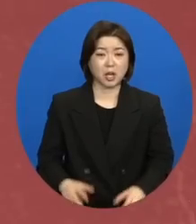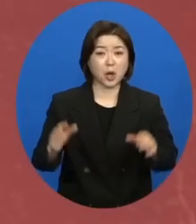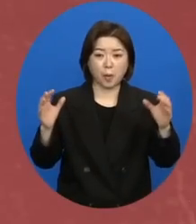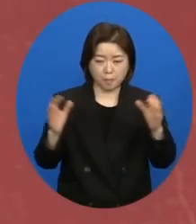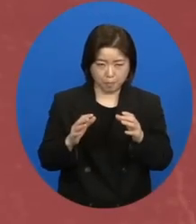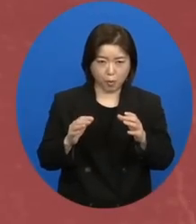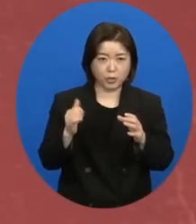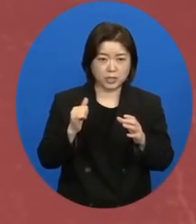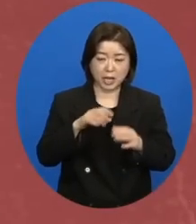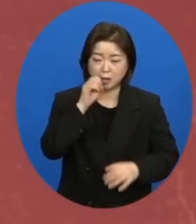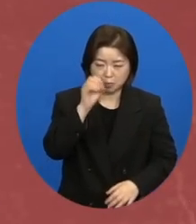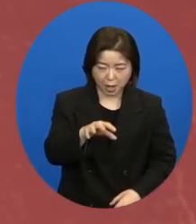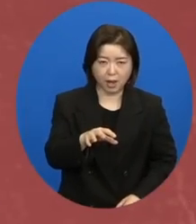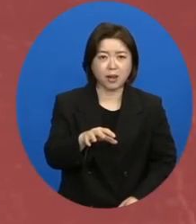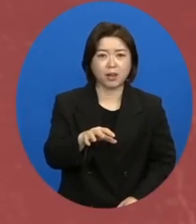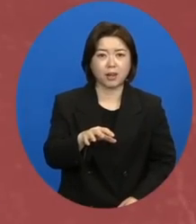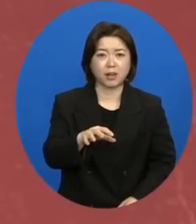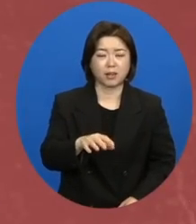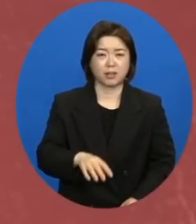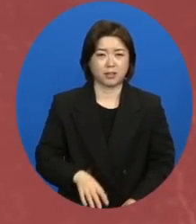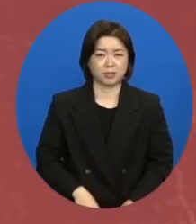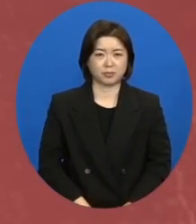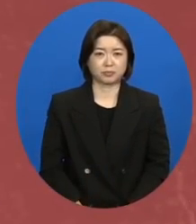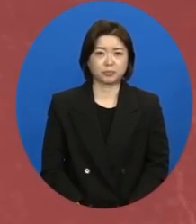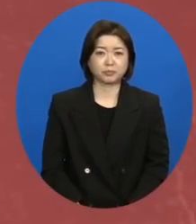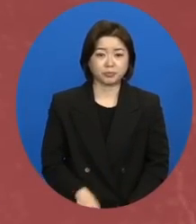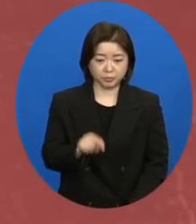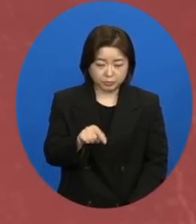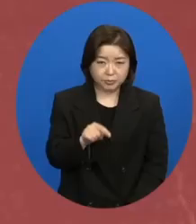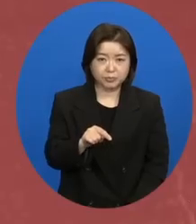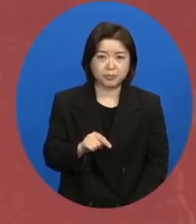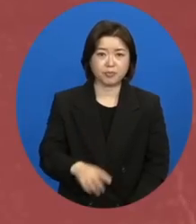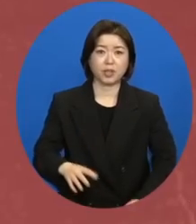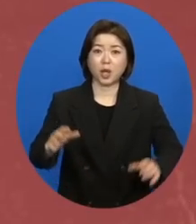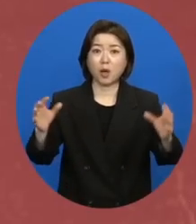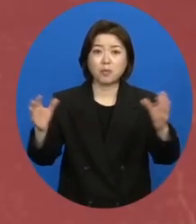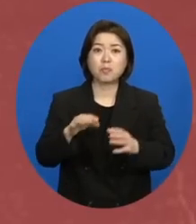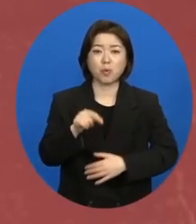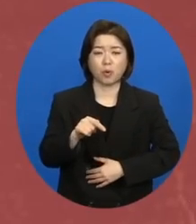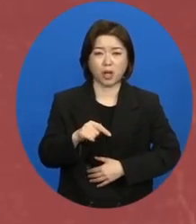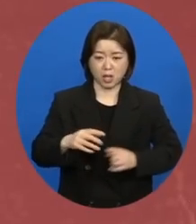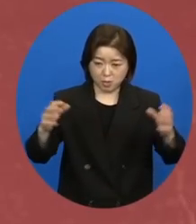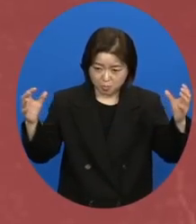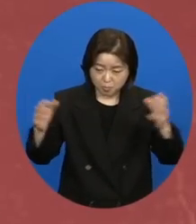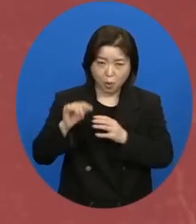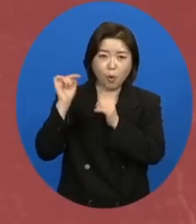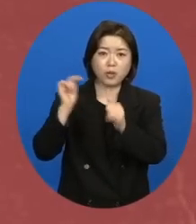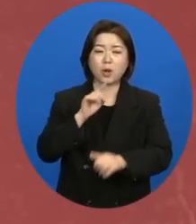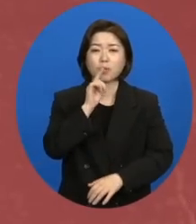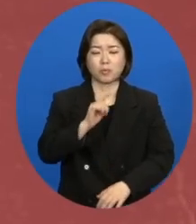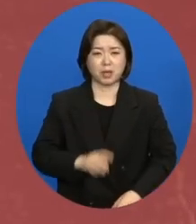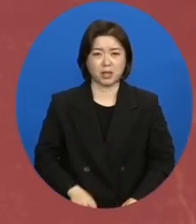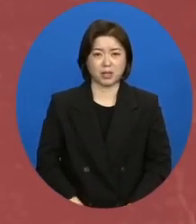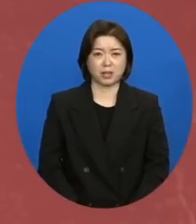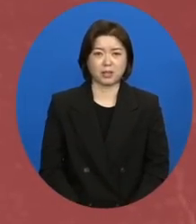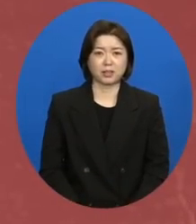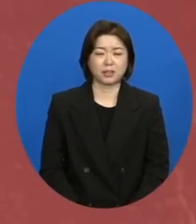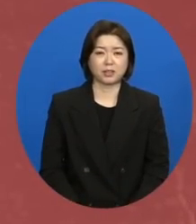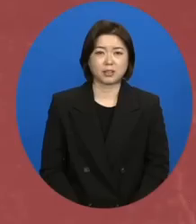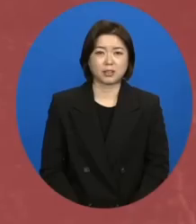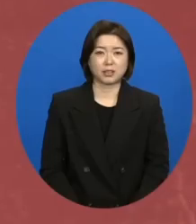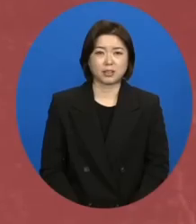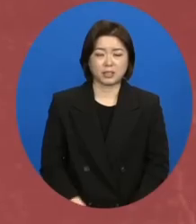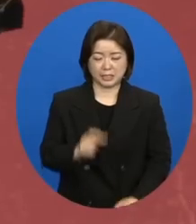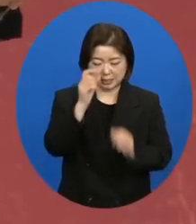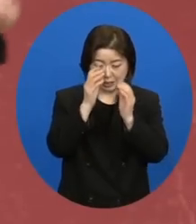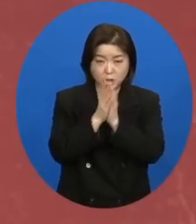모이자고 얘기하라는 거예요. 여기 모이는다 그러면 모이라고 얘기했단 말이에요. 그 기도의